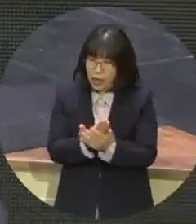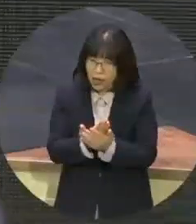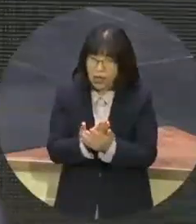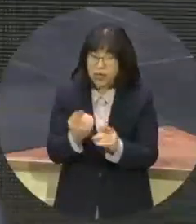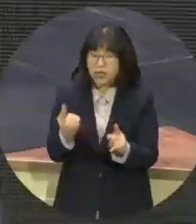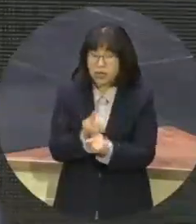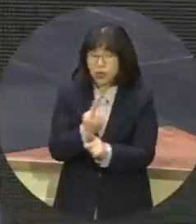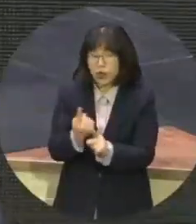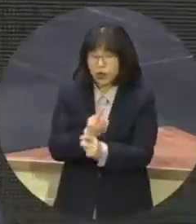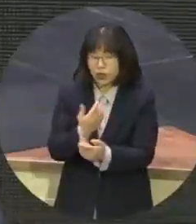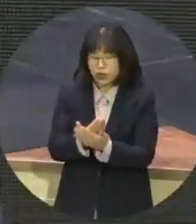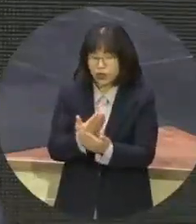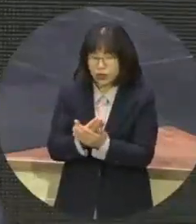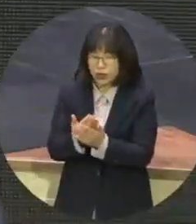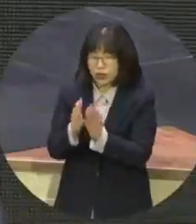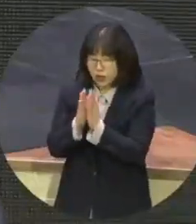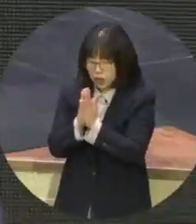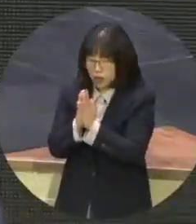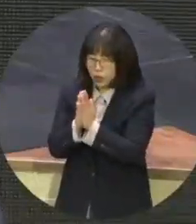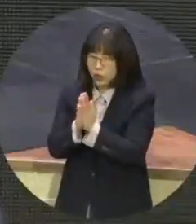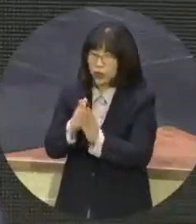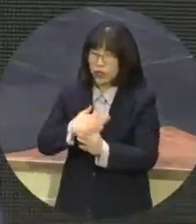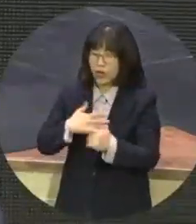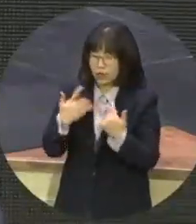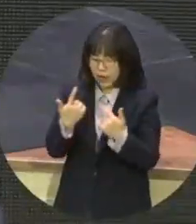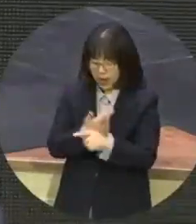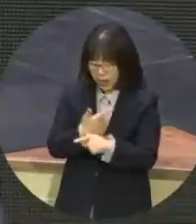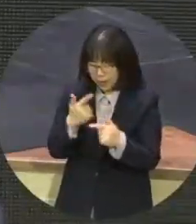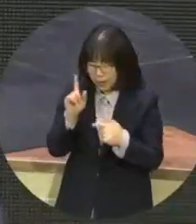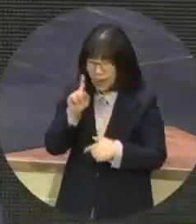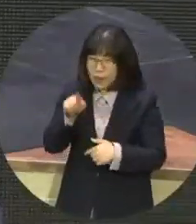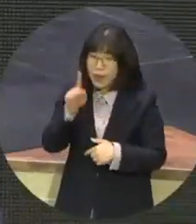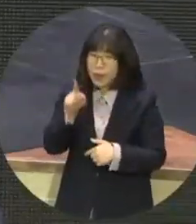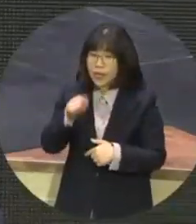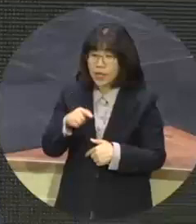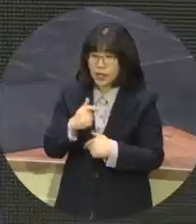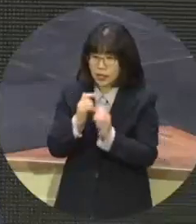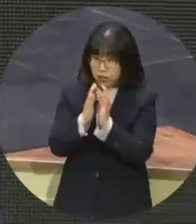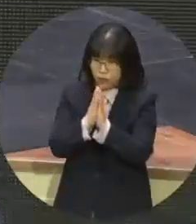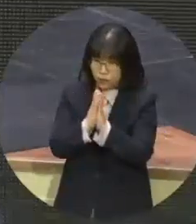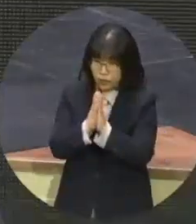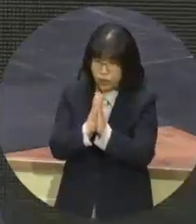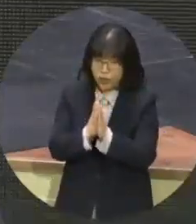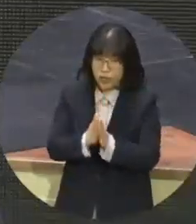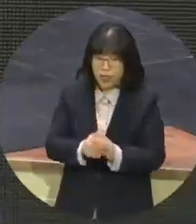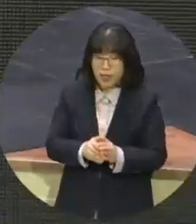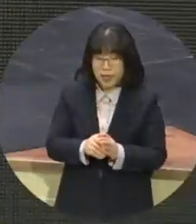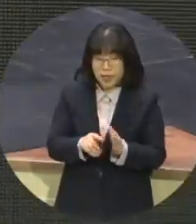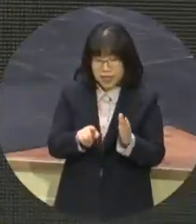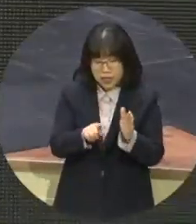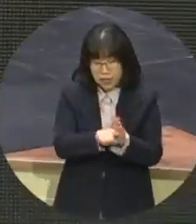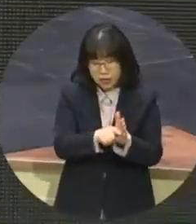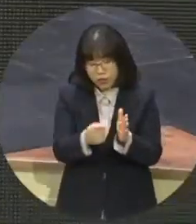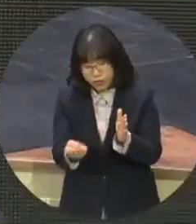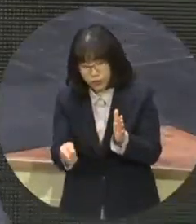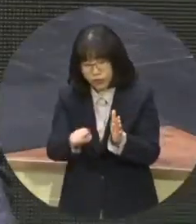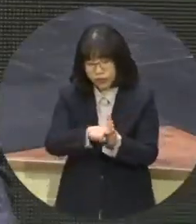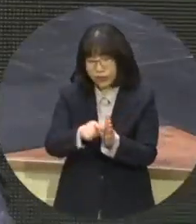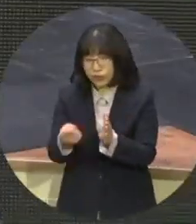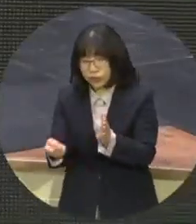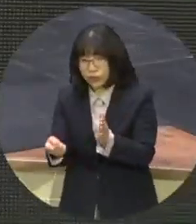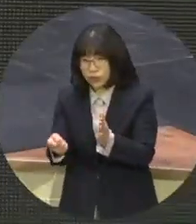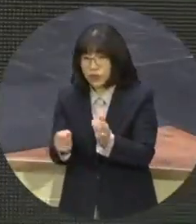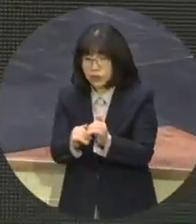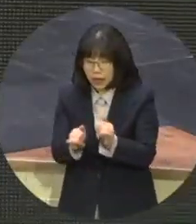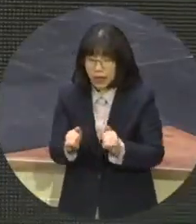자들을 치료하여 주옵소서. 너무너무 그래서 신앙생활을 왔다 갔다 하거든요. 이런 사람들